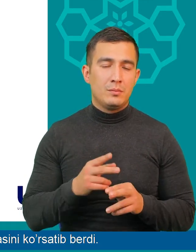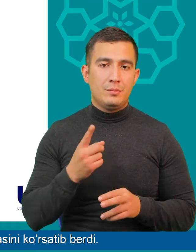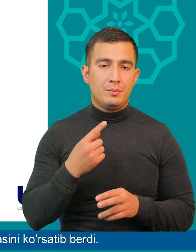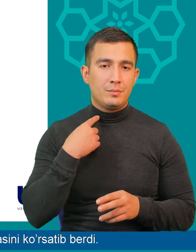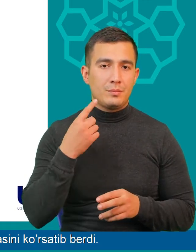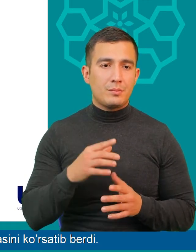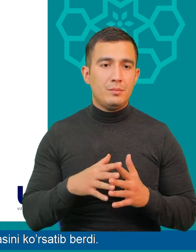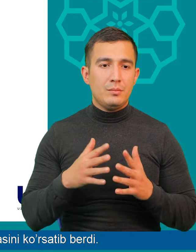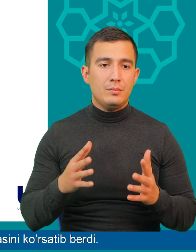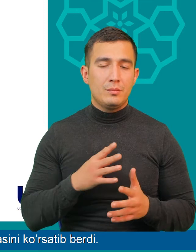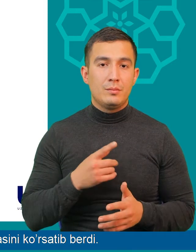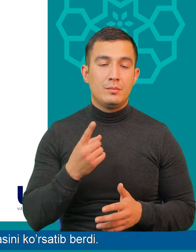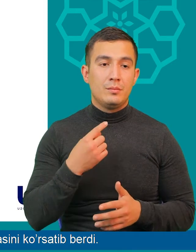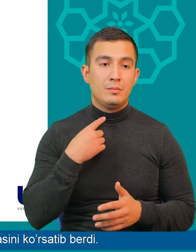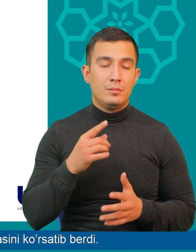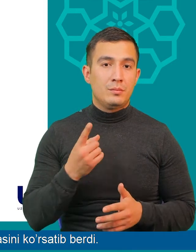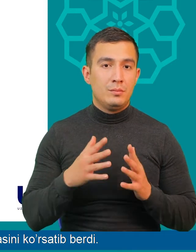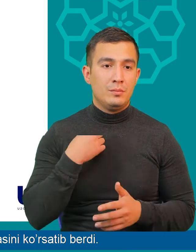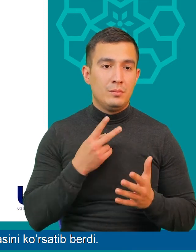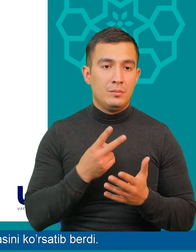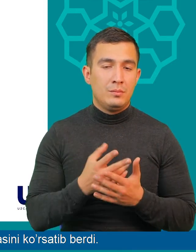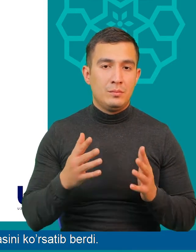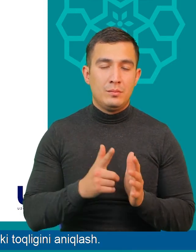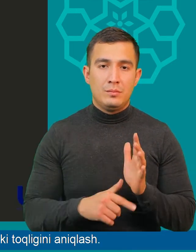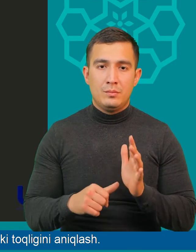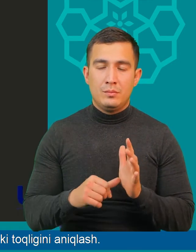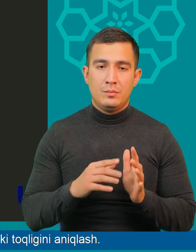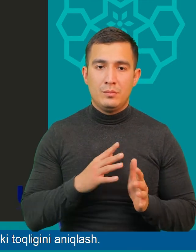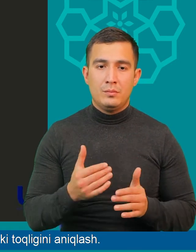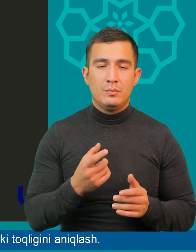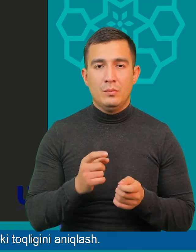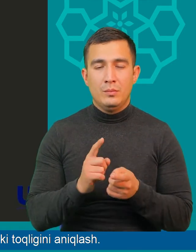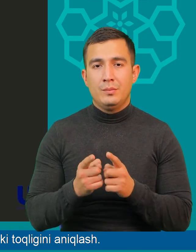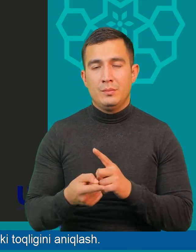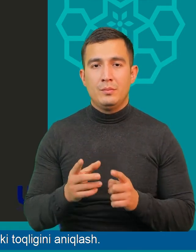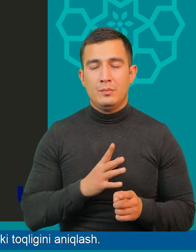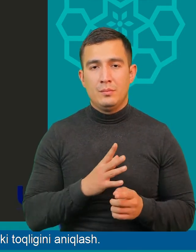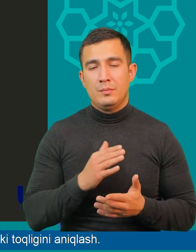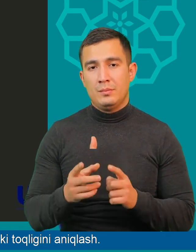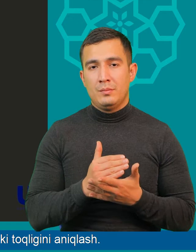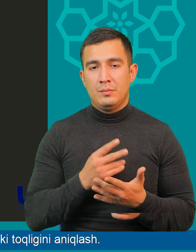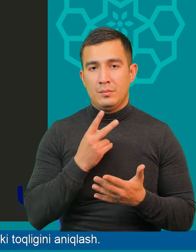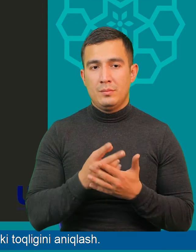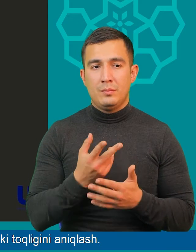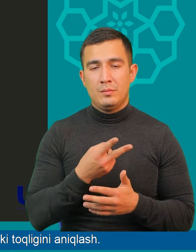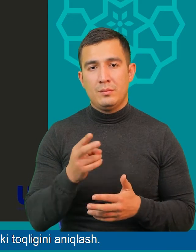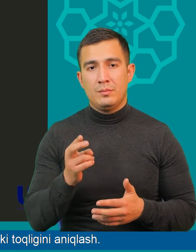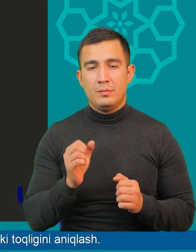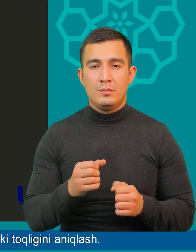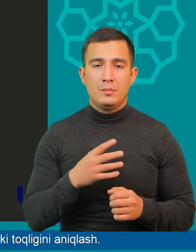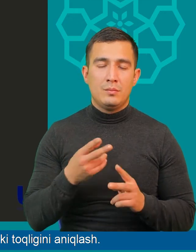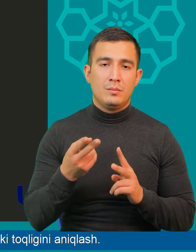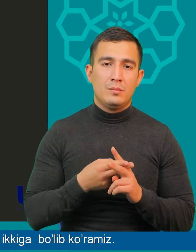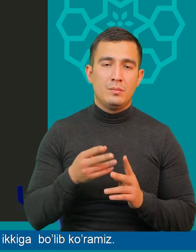edi, birinchi son katta 76 natijasini ko'rsatib berdi. Endi biroz boshqacharoq dastur ko'ramiz. Sonning juft yoki